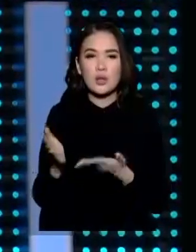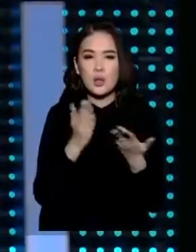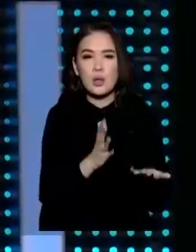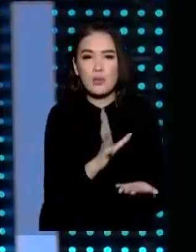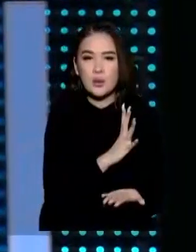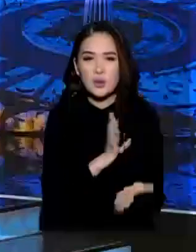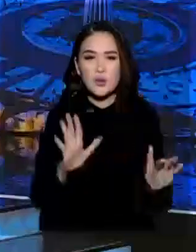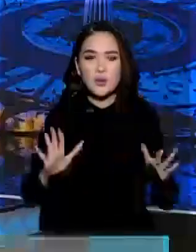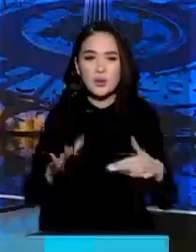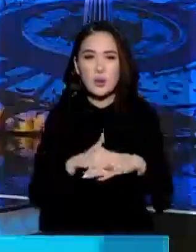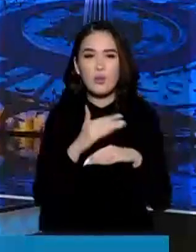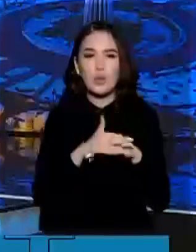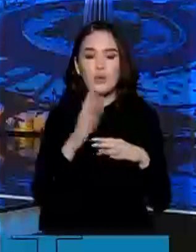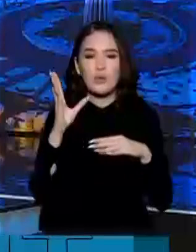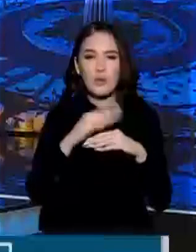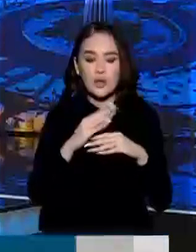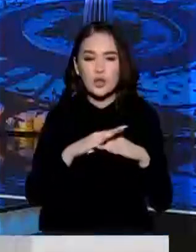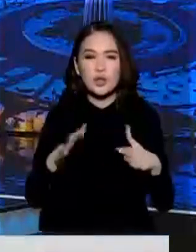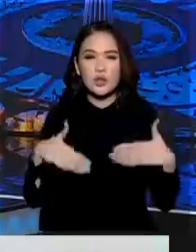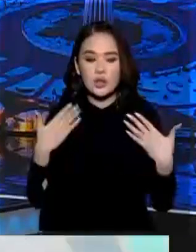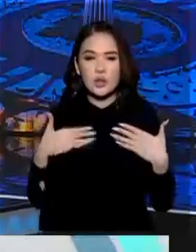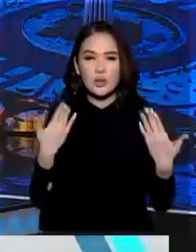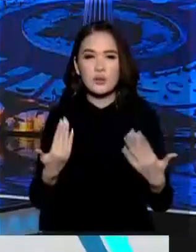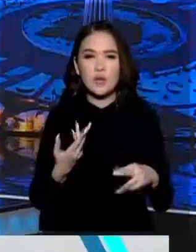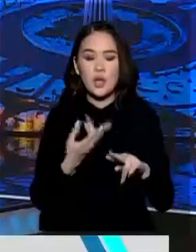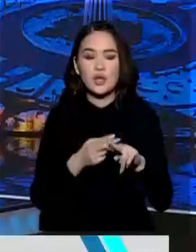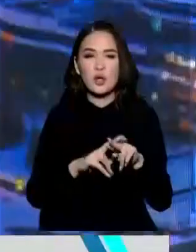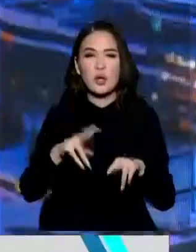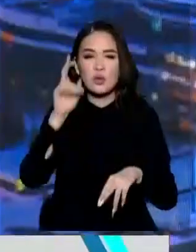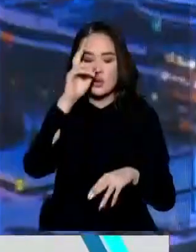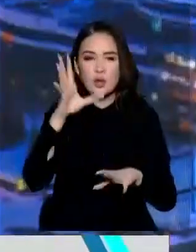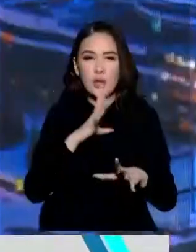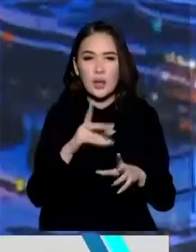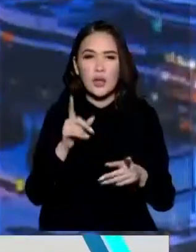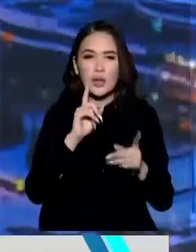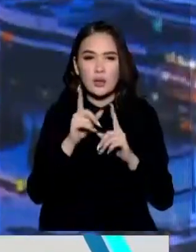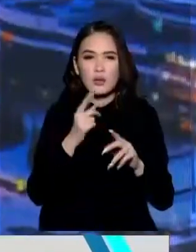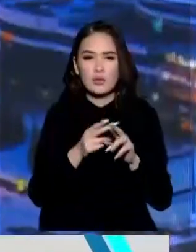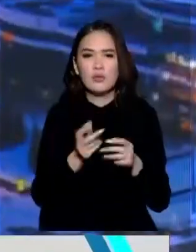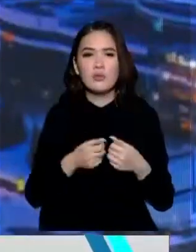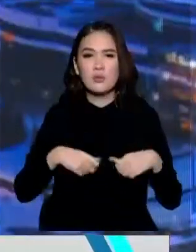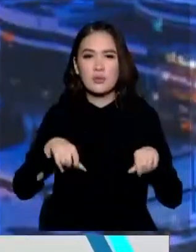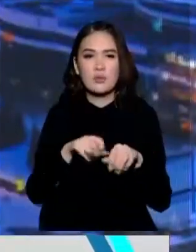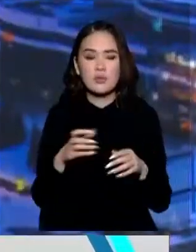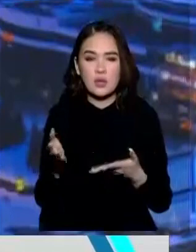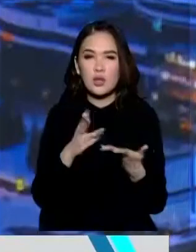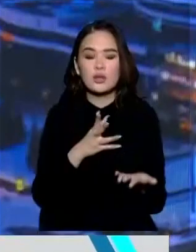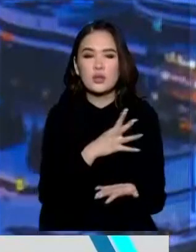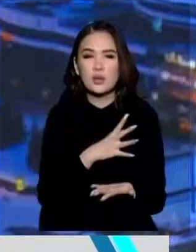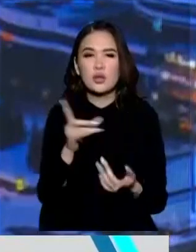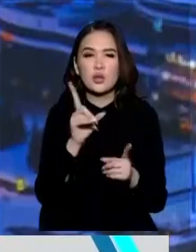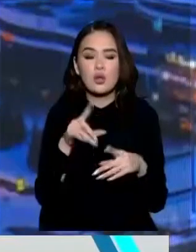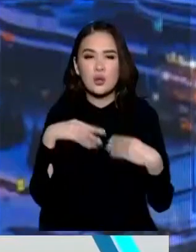шақырған едік. Саясат мырза, кеш жарық, студиямызға қош келдіңіз. Үлкен рахмет. Осы ұлттық кеңестің құрылуы ел ғылымына не береді? Әуелді осыдан бастайықшы.